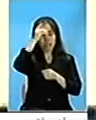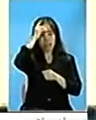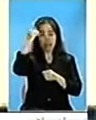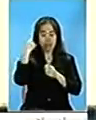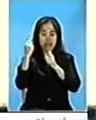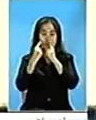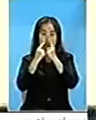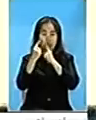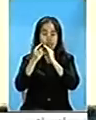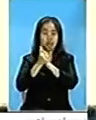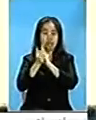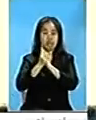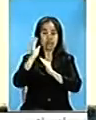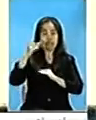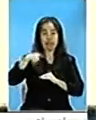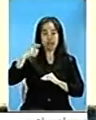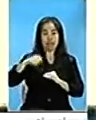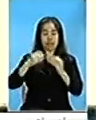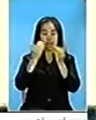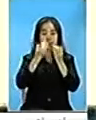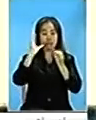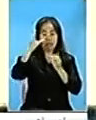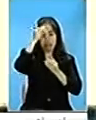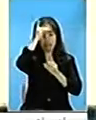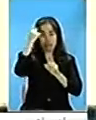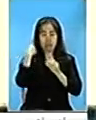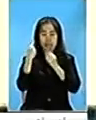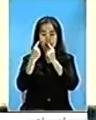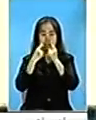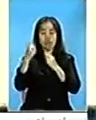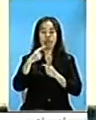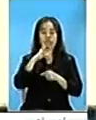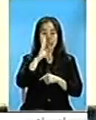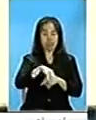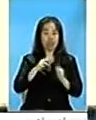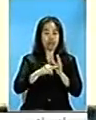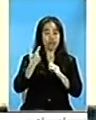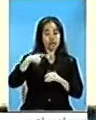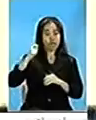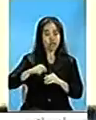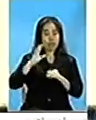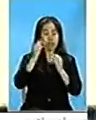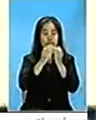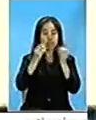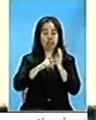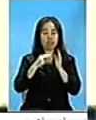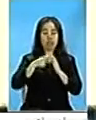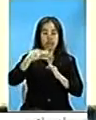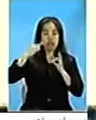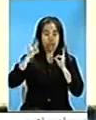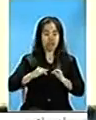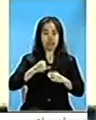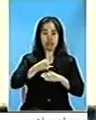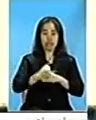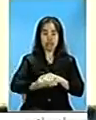ของศาลรัฐธรรมนูญของเยอรมันเขาบอกว่าการตัดสินข้อตัดสินของศาลรัฐธรรมนูญนั้นเด็ดขาดแต่ในศาลรัฐ